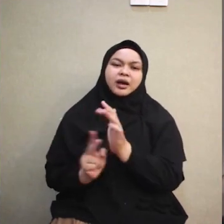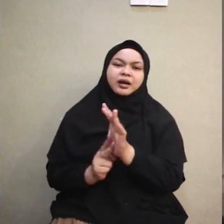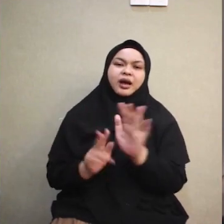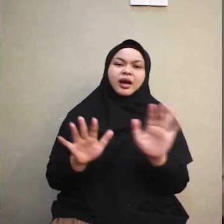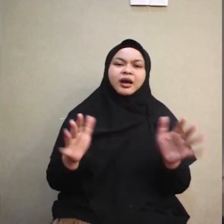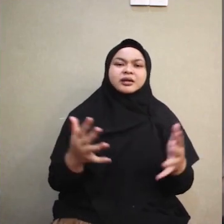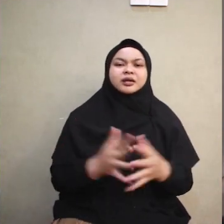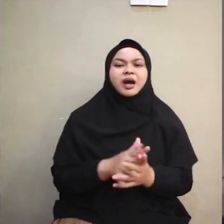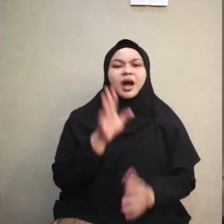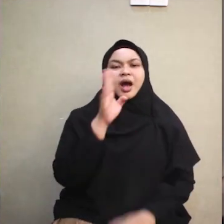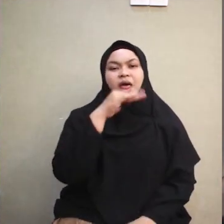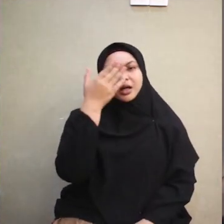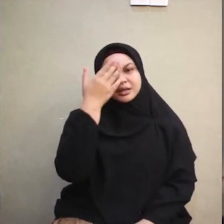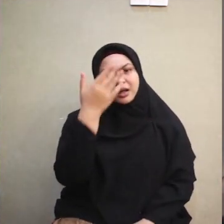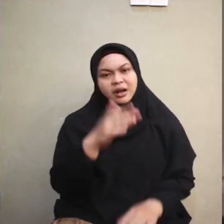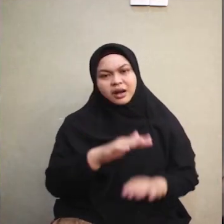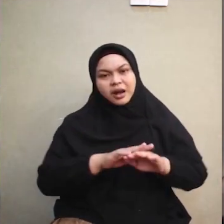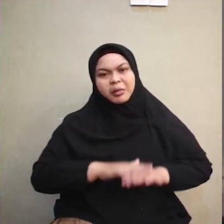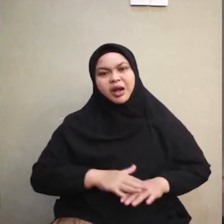dinamakan